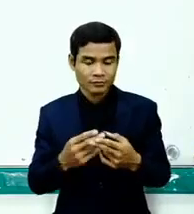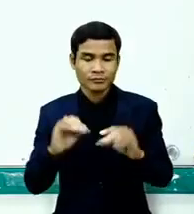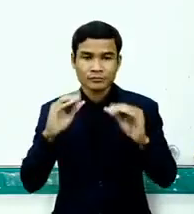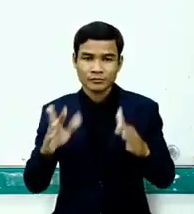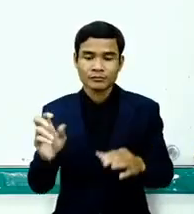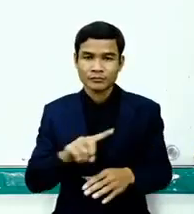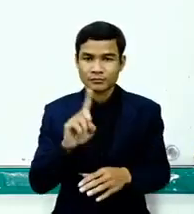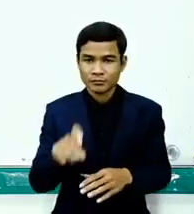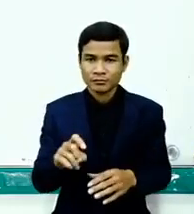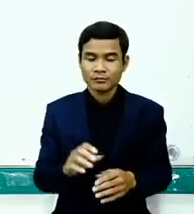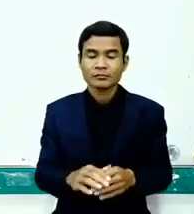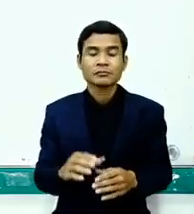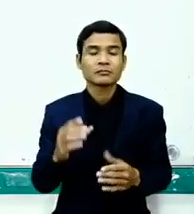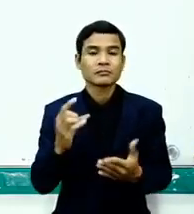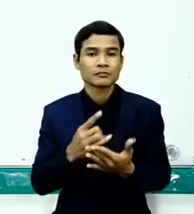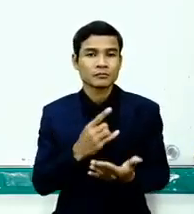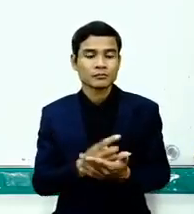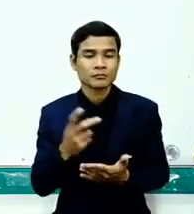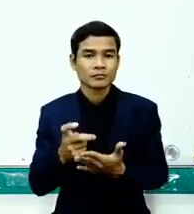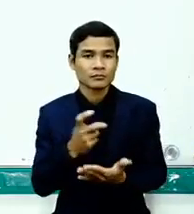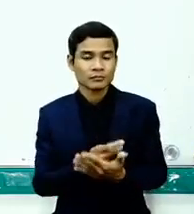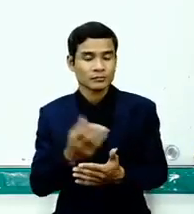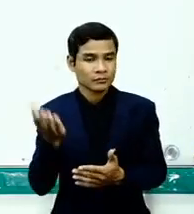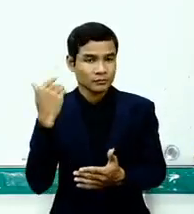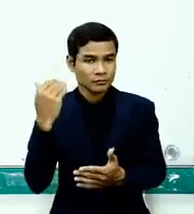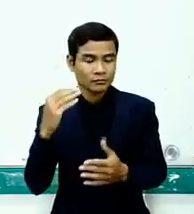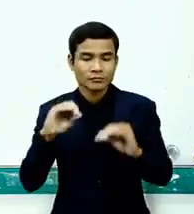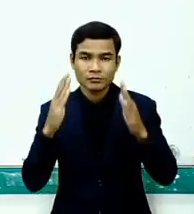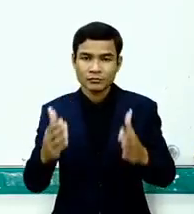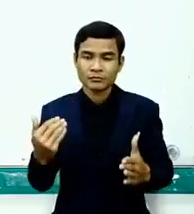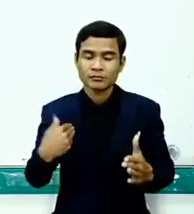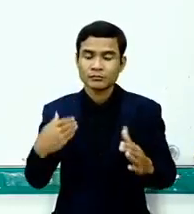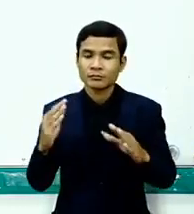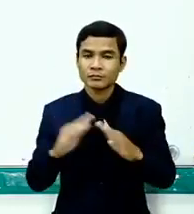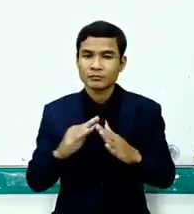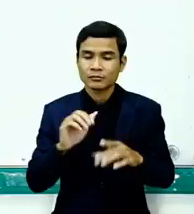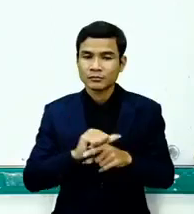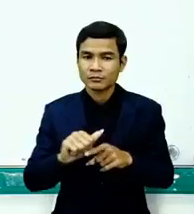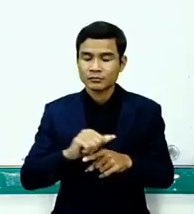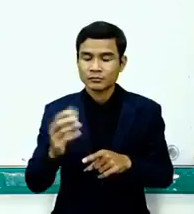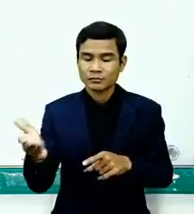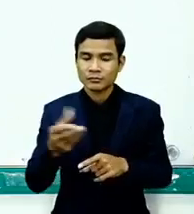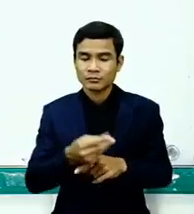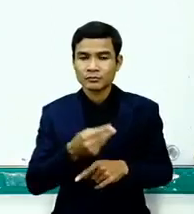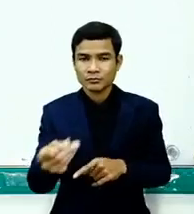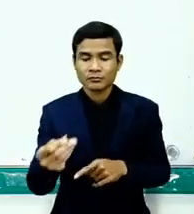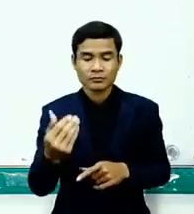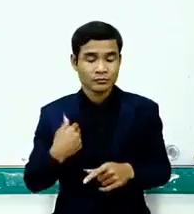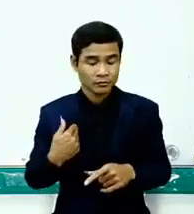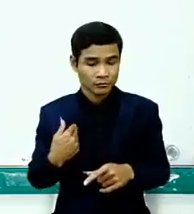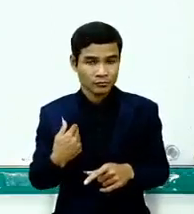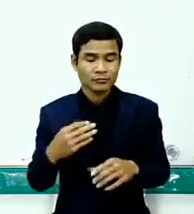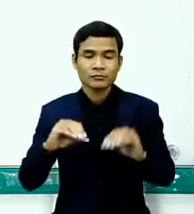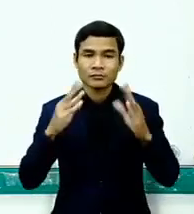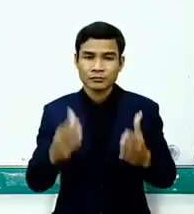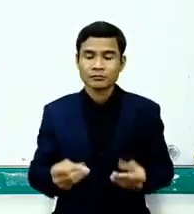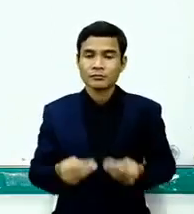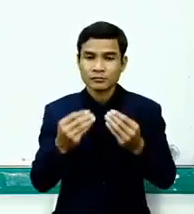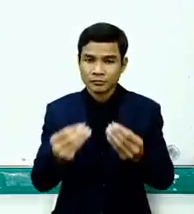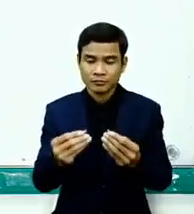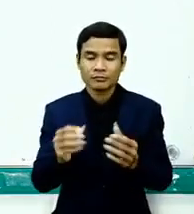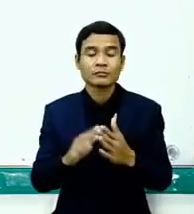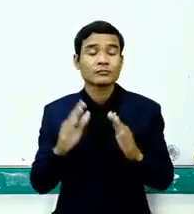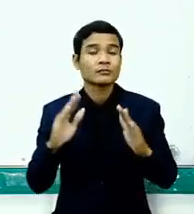កគ្រូសួរថាតើមេរៀនគណិតវិទ្យាថ្ងៃមុនអ្នកគ្រូមានដាក់កិច្ចការផ្ទះឲ្យកូនធ្វើដែរឬទេចាអ្នកគ្រូដាក់ណោះ